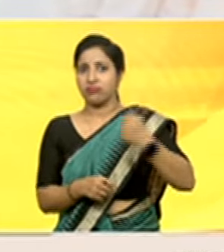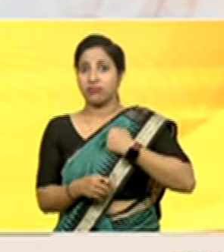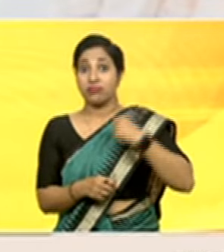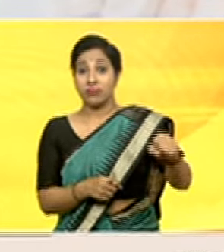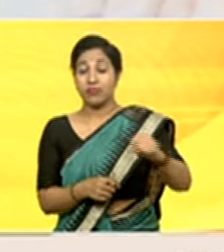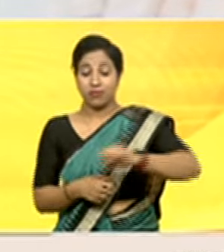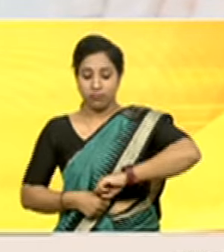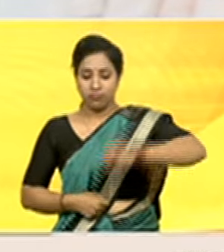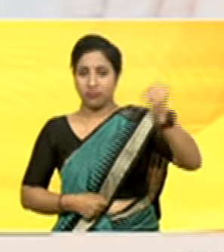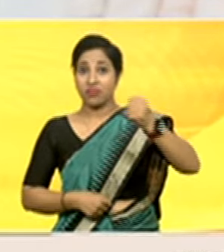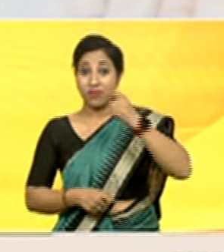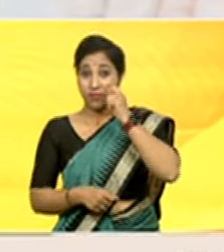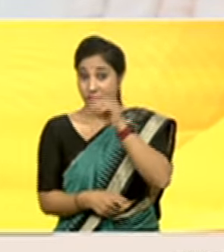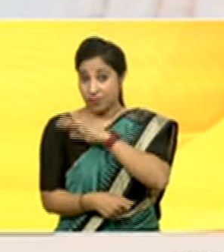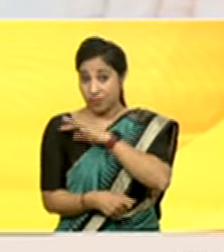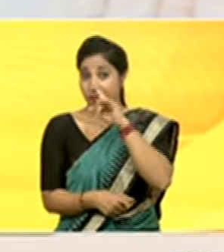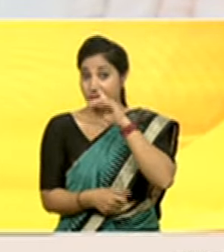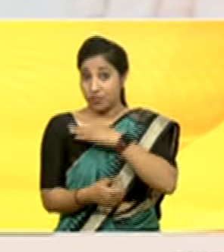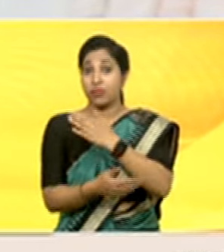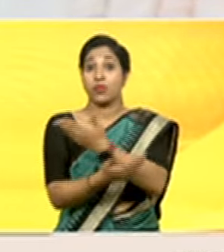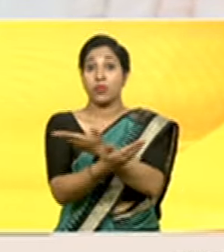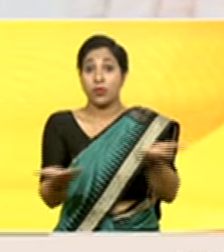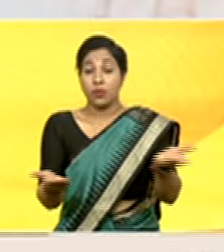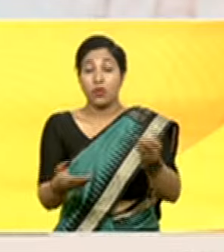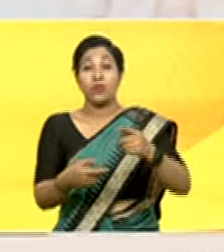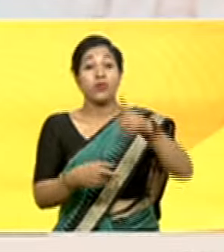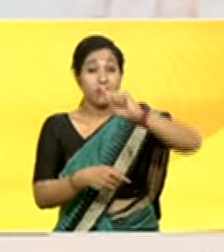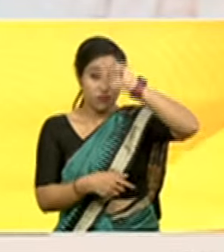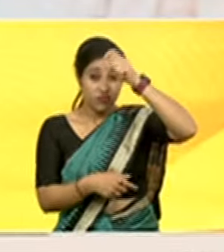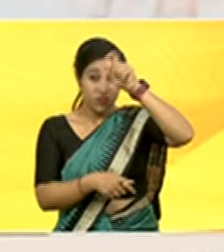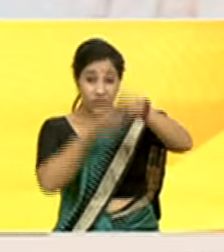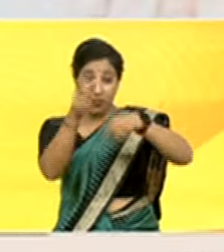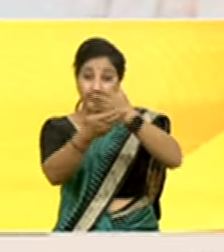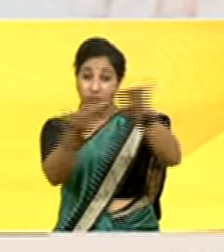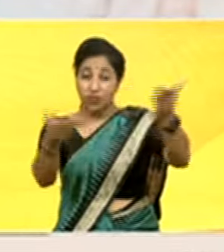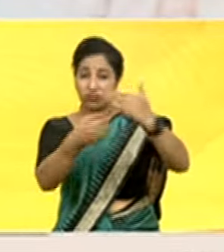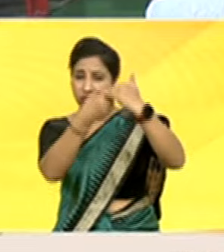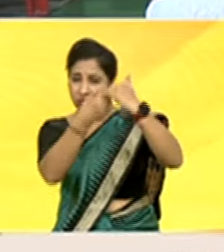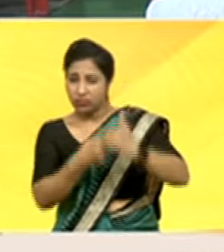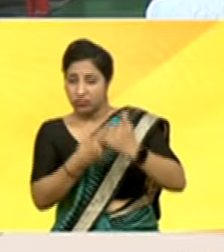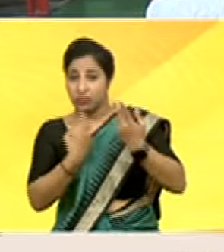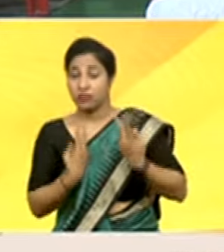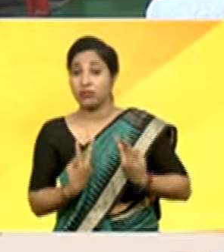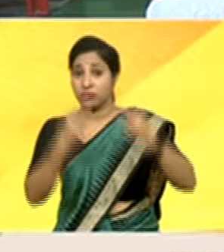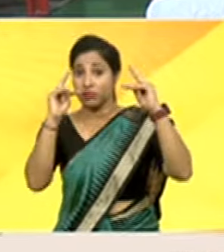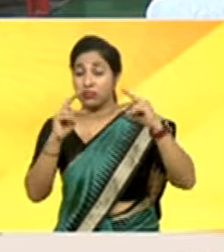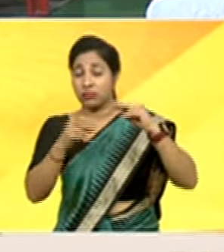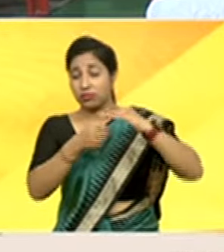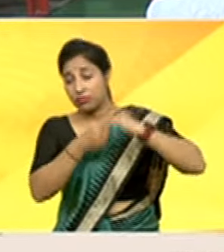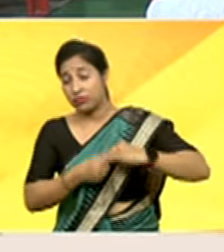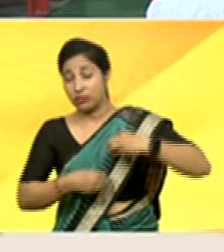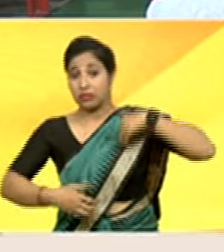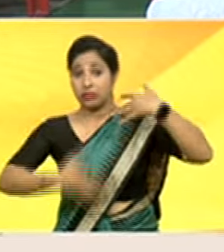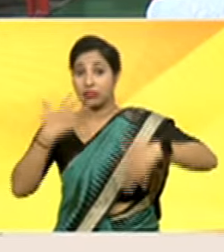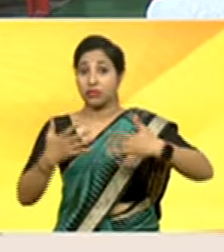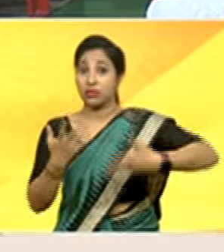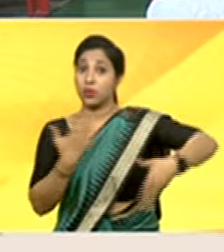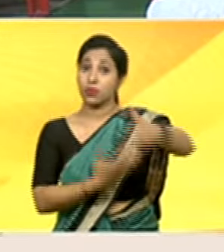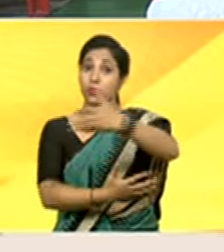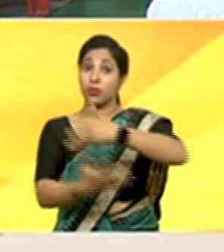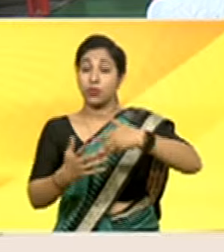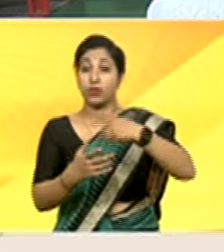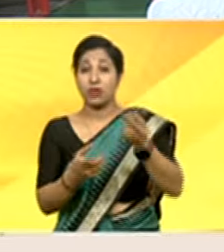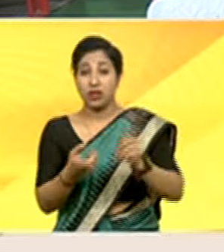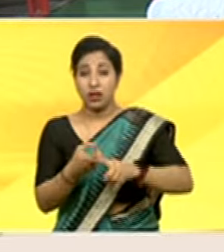संथाली भाई भेहनों पर अंग्रेजों ने बहुत सारे अत्याचार किये थे उन पर कई